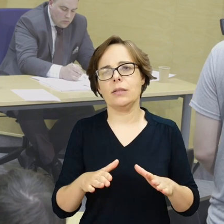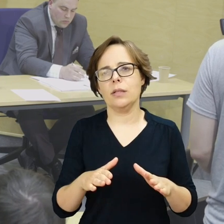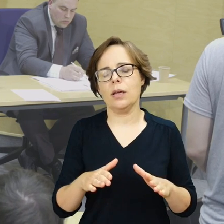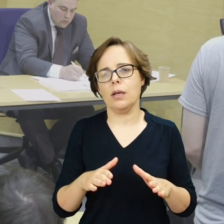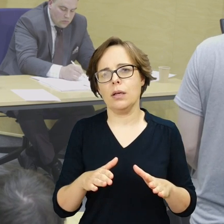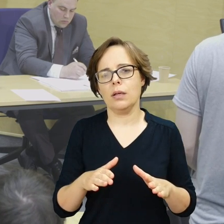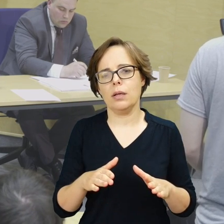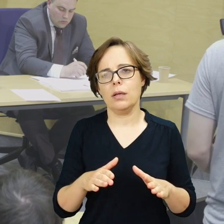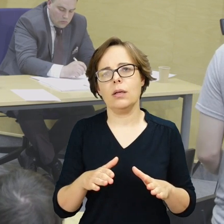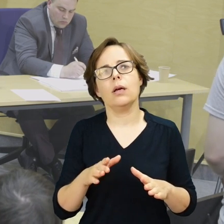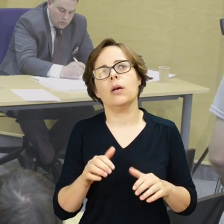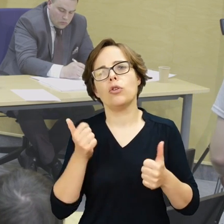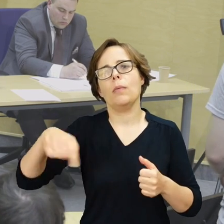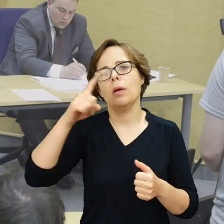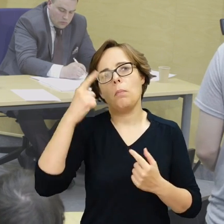wszystko źle.